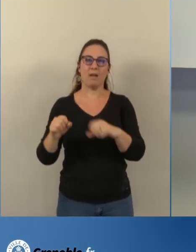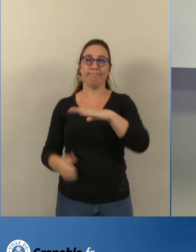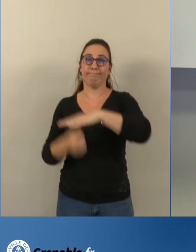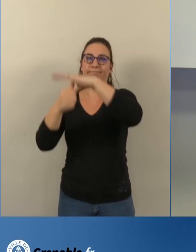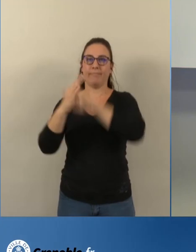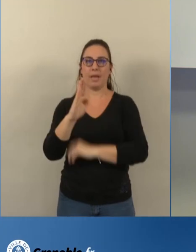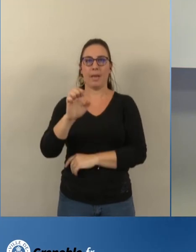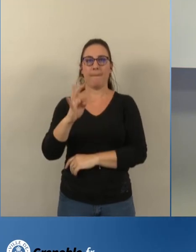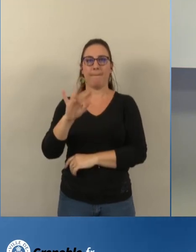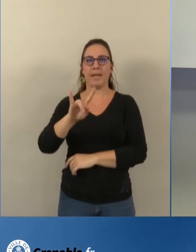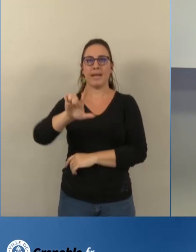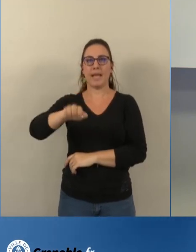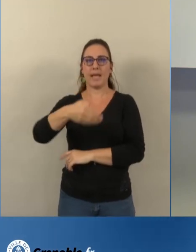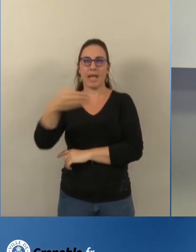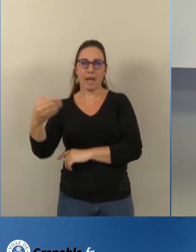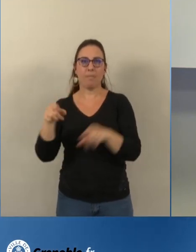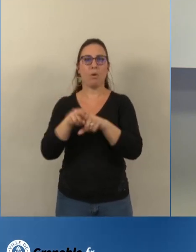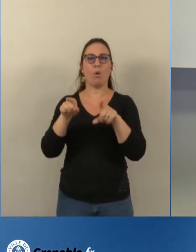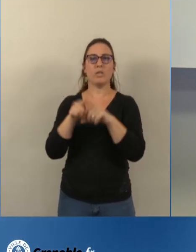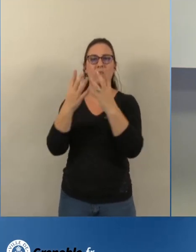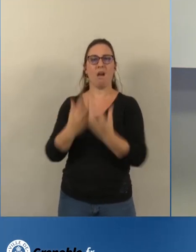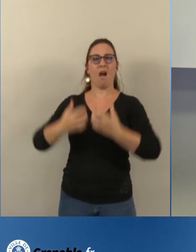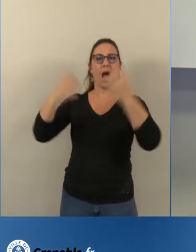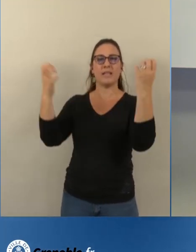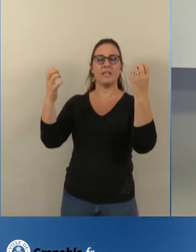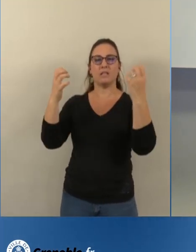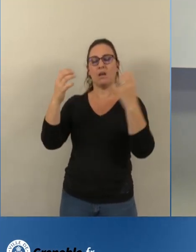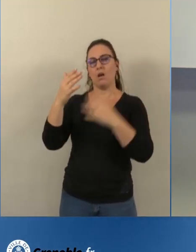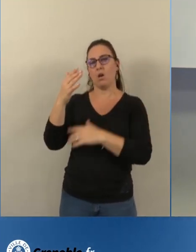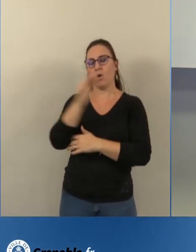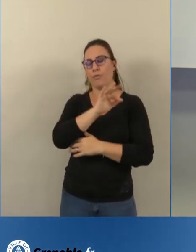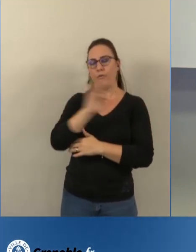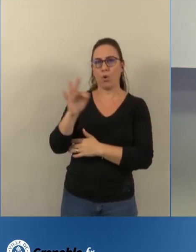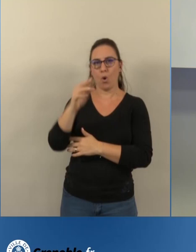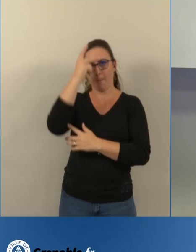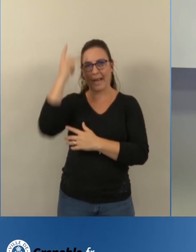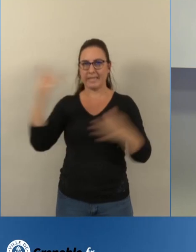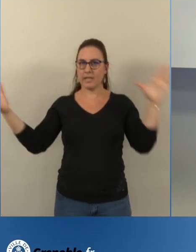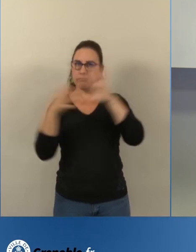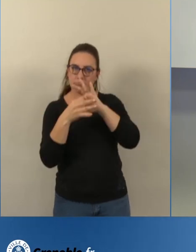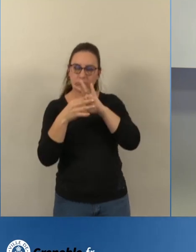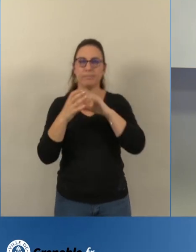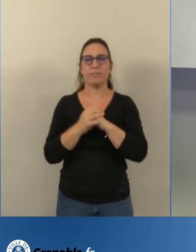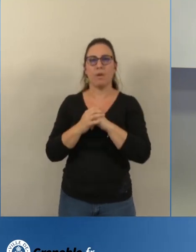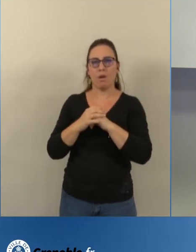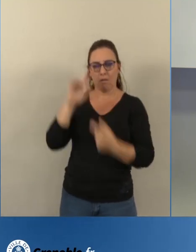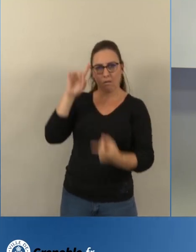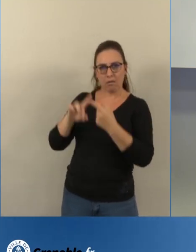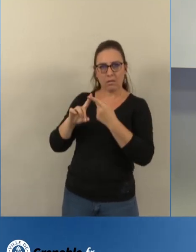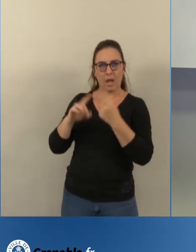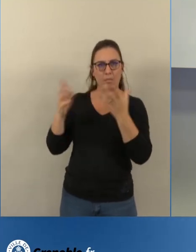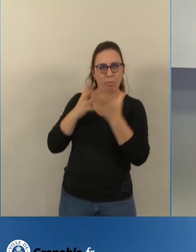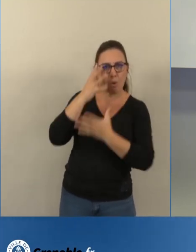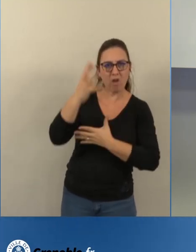également aux Assises de la coopération franco-palestinienne organisées par le ministère suivre des projets concrets sur lesquels